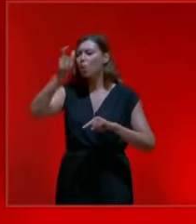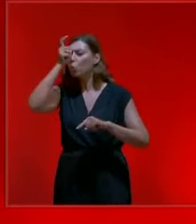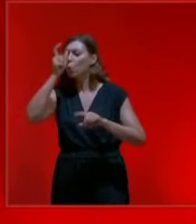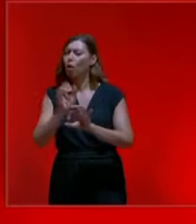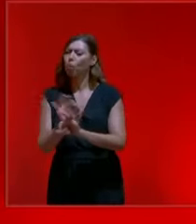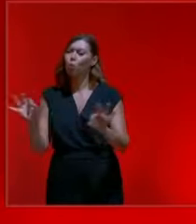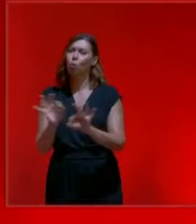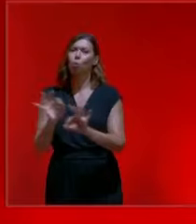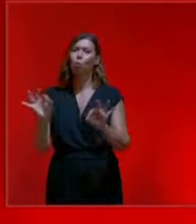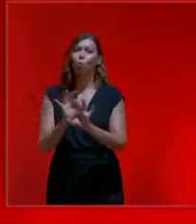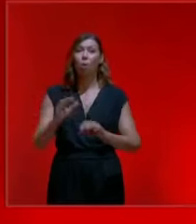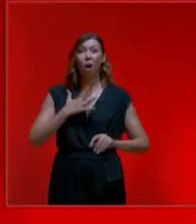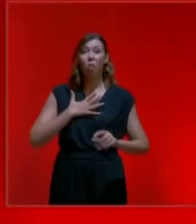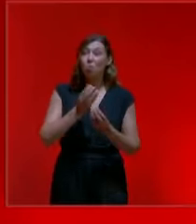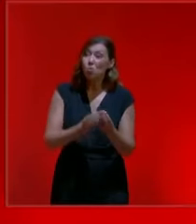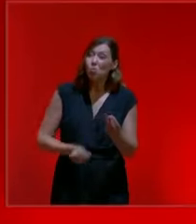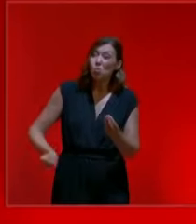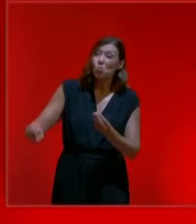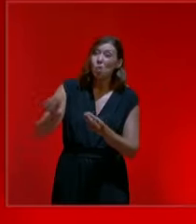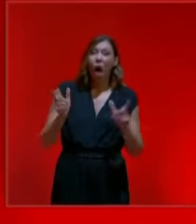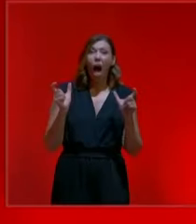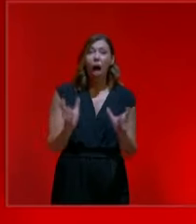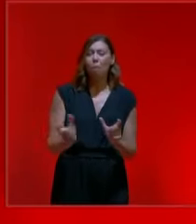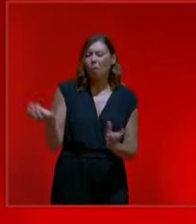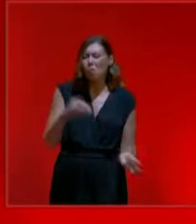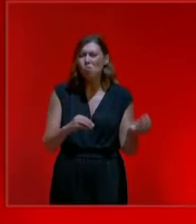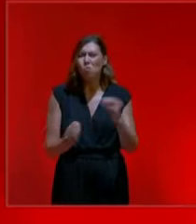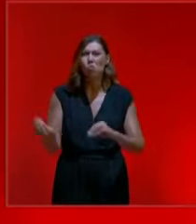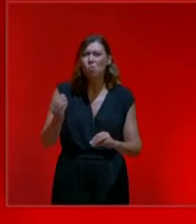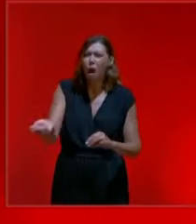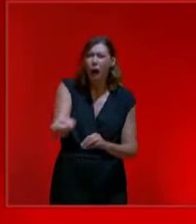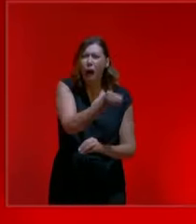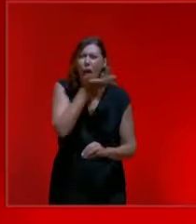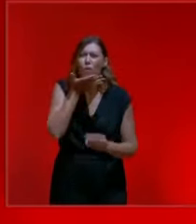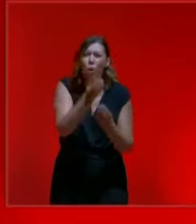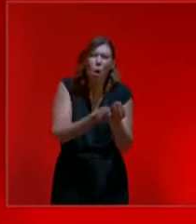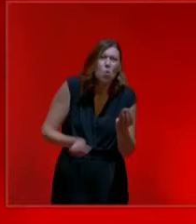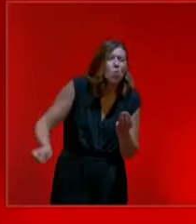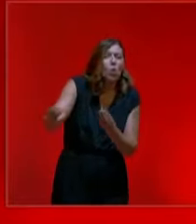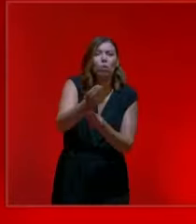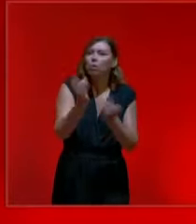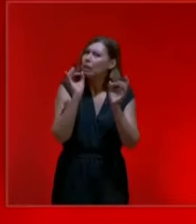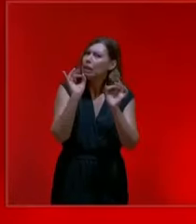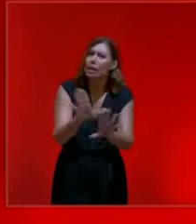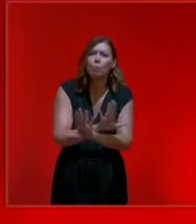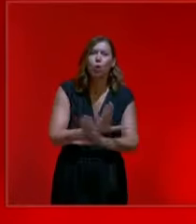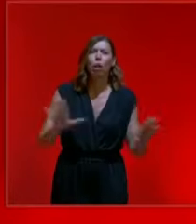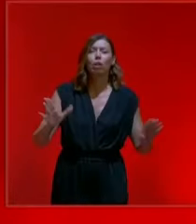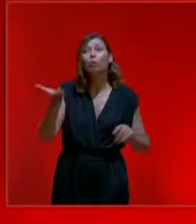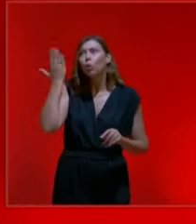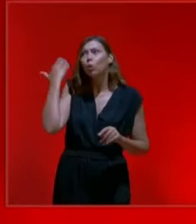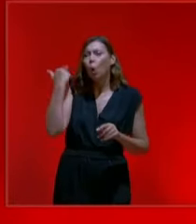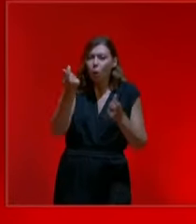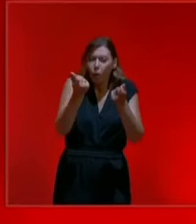αμυντικά προγράμματα, χωρίς να δαπανούμε υπέρογκα ποσά σε εξοπλισμούς. Δεν είχαμε αυτή τη δυνατότητα. Δεν υπήρχε ηρεμία με